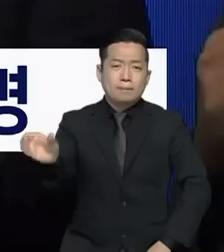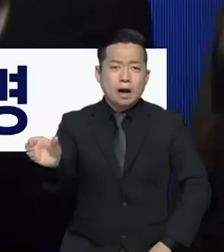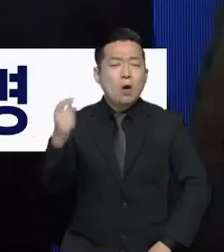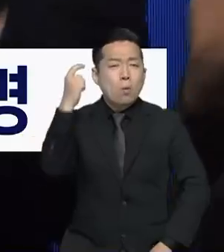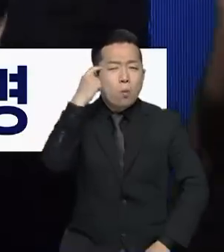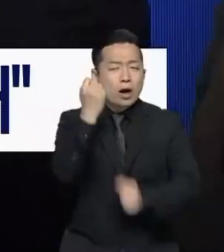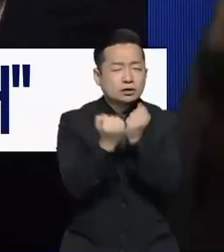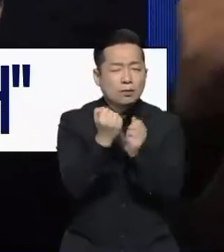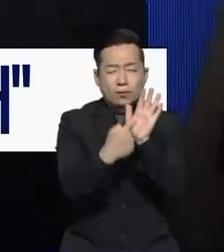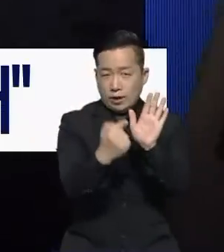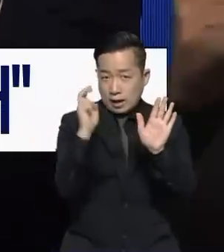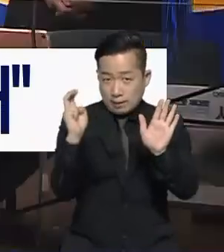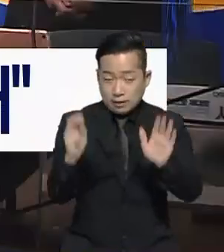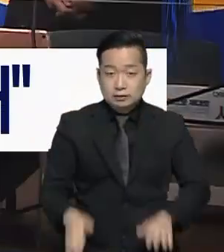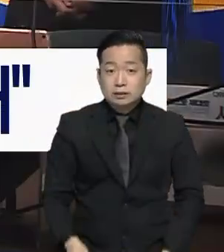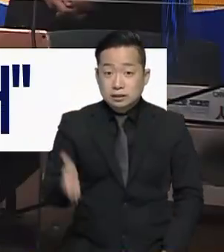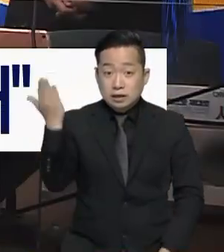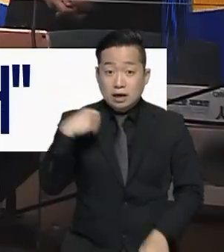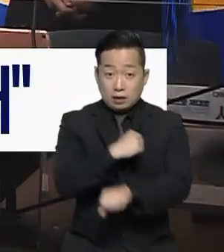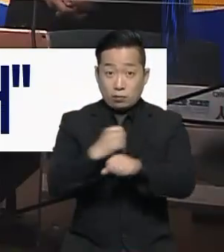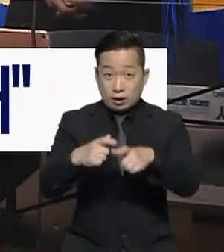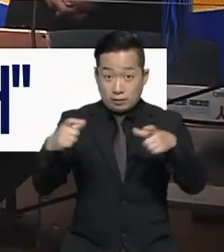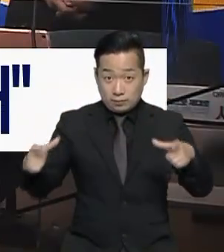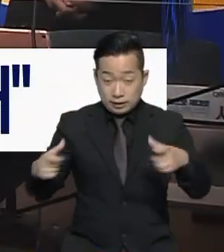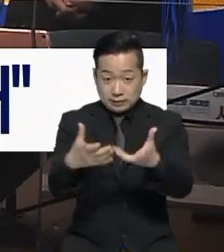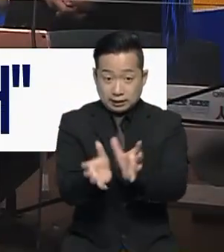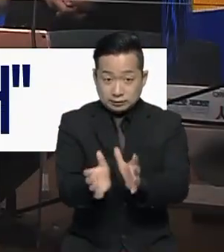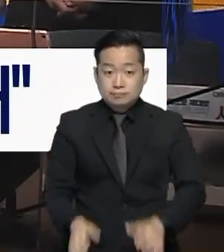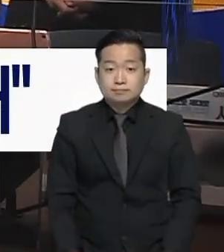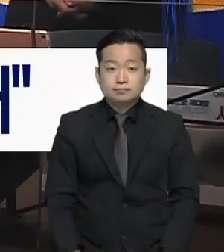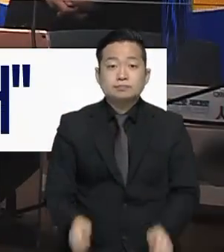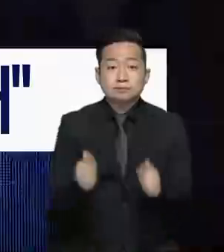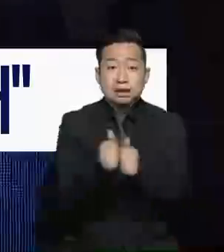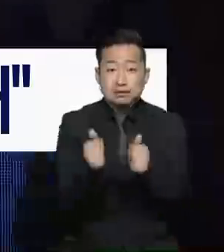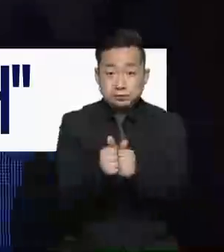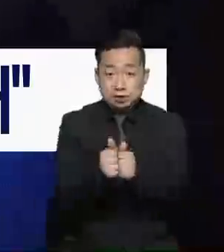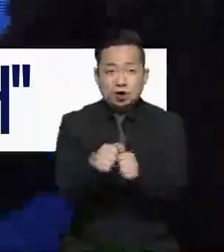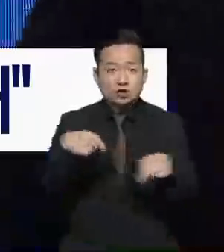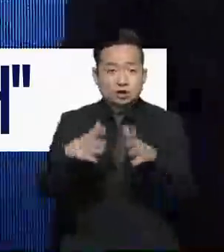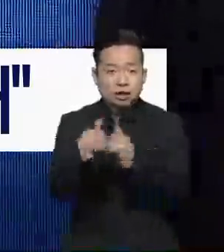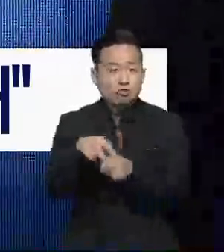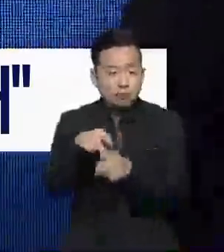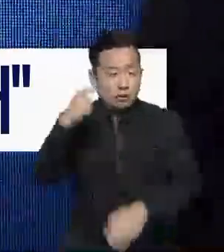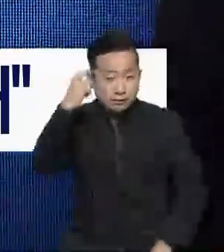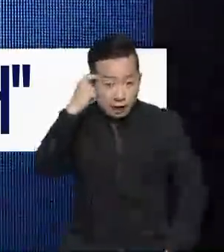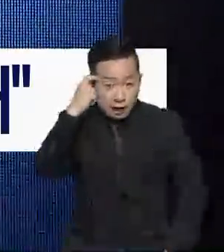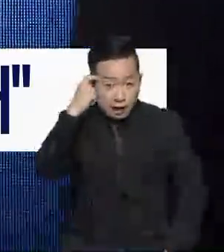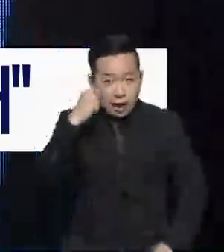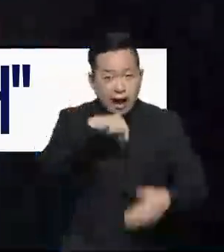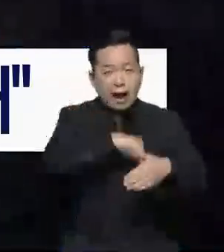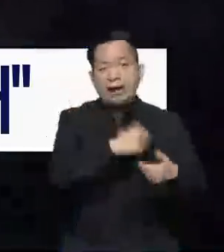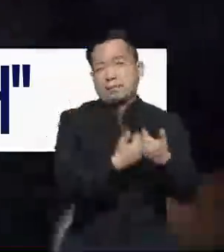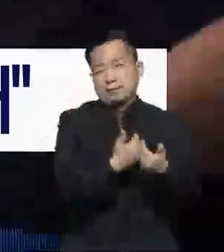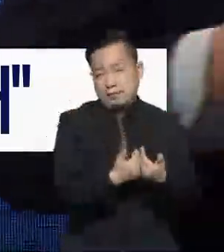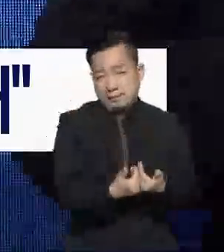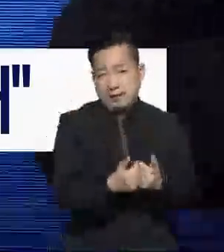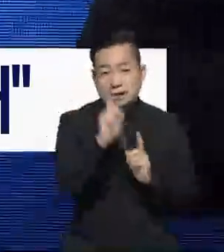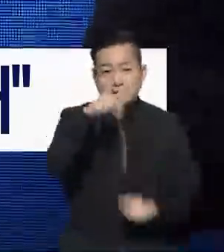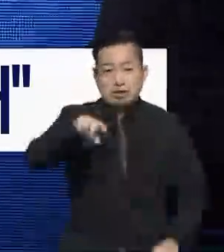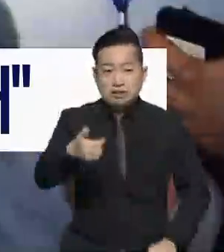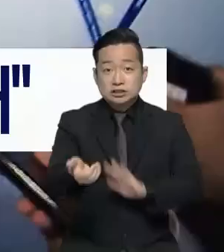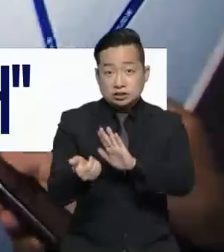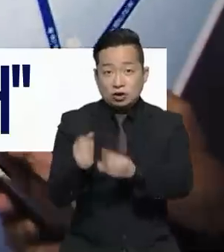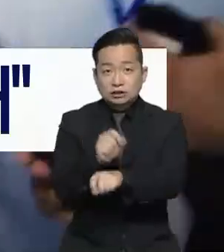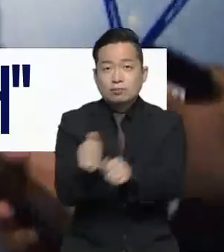밝혔는데 당시 광역단체 고위직 출신 남성 정치인을 후보로 생각했지만 당내 반발 등으로 이전근전